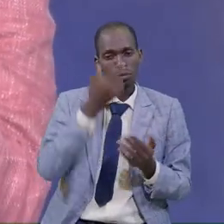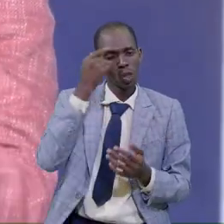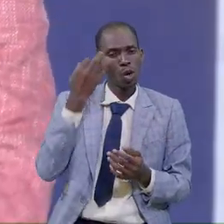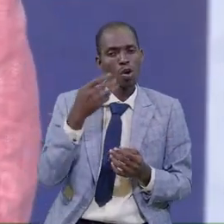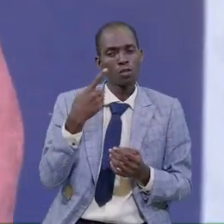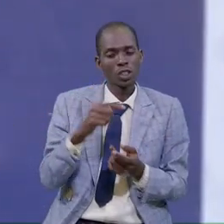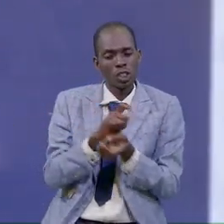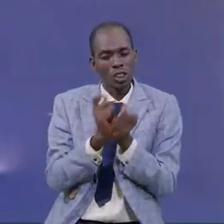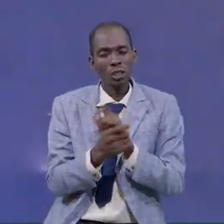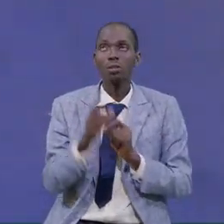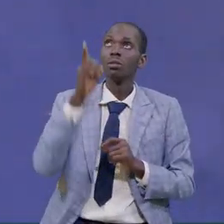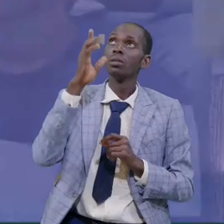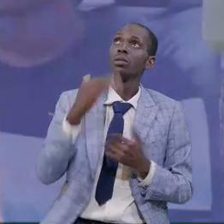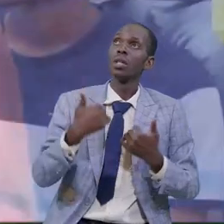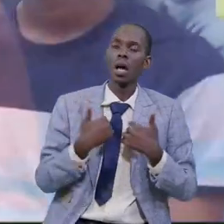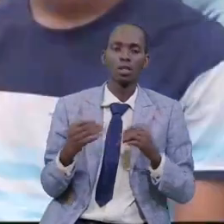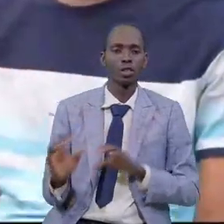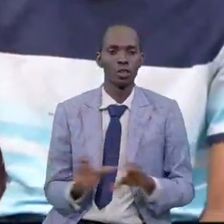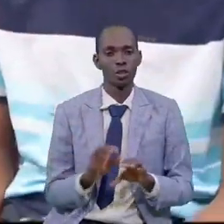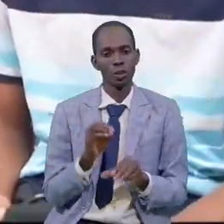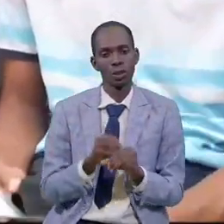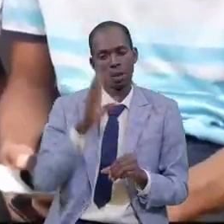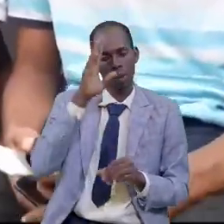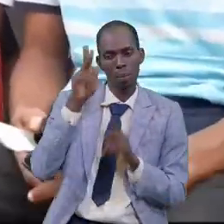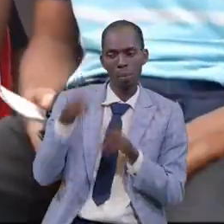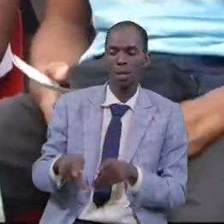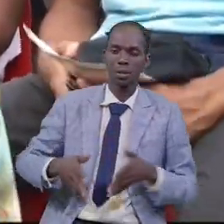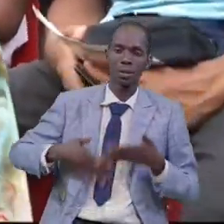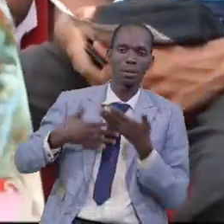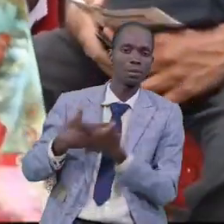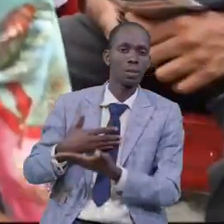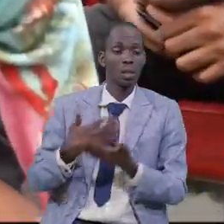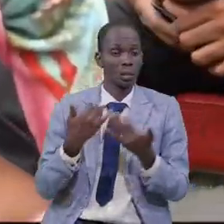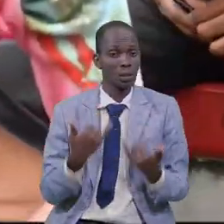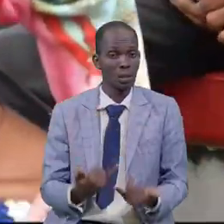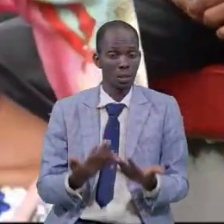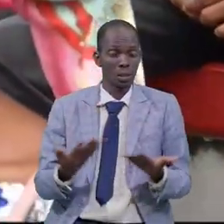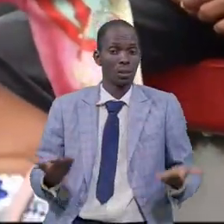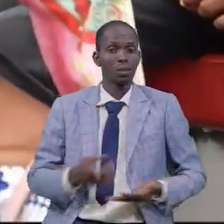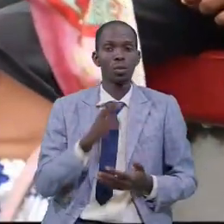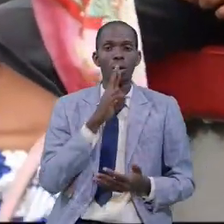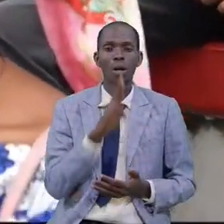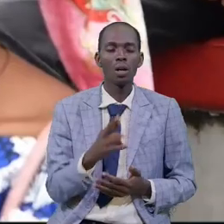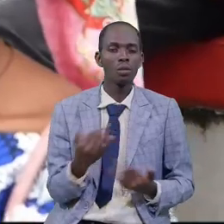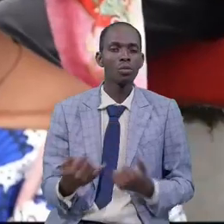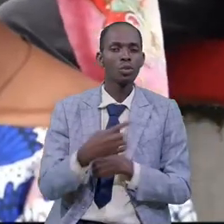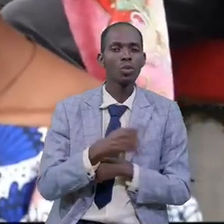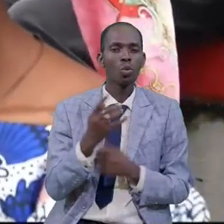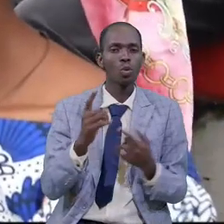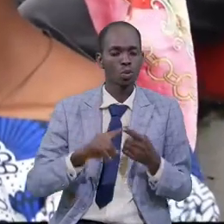dans sa vie. Alors, te voilà aujourd'hui et je veux commencer à ce